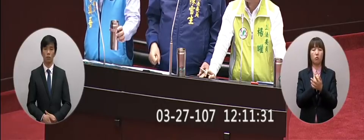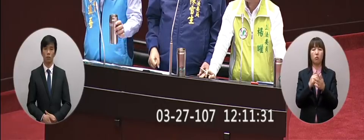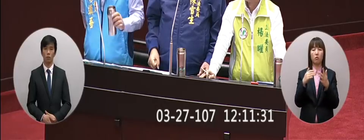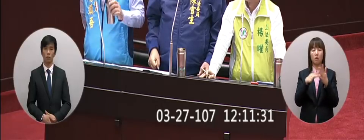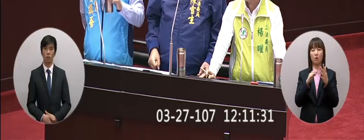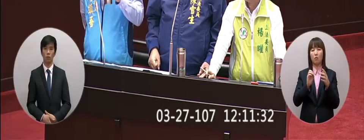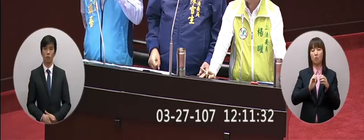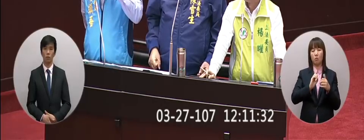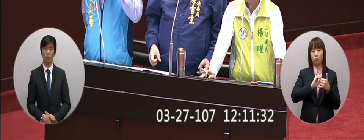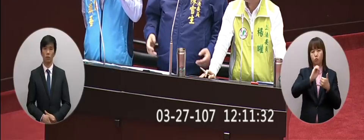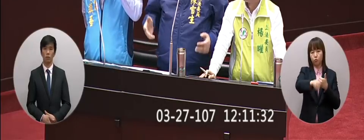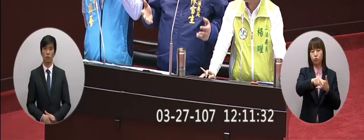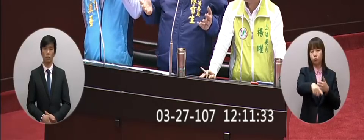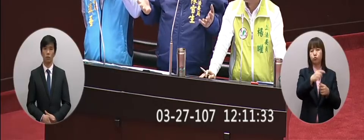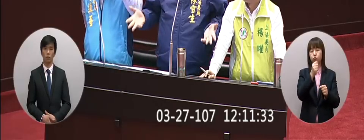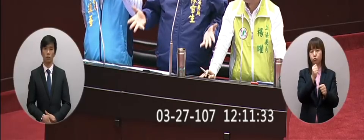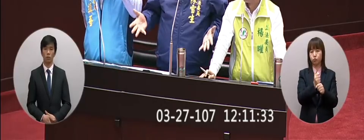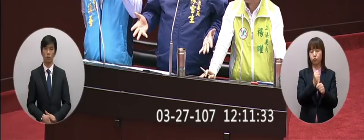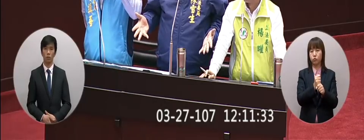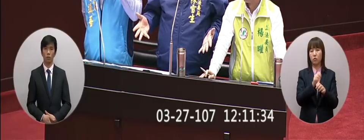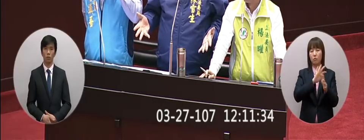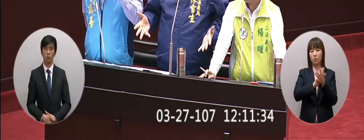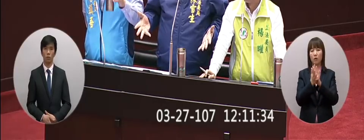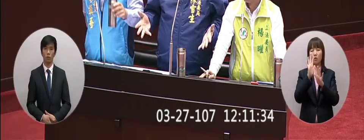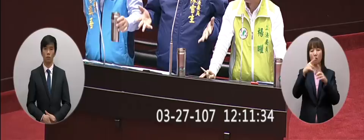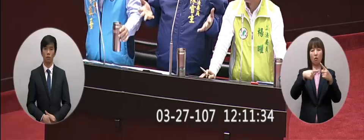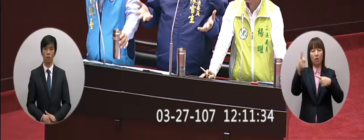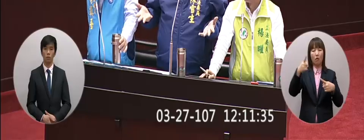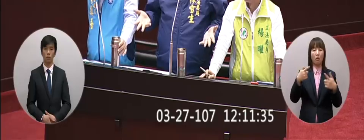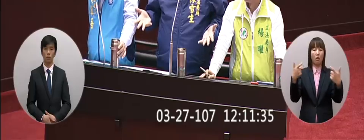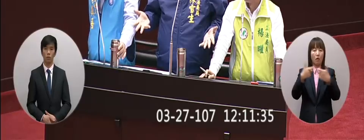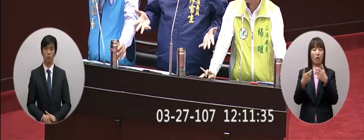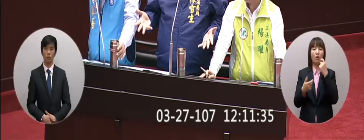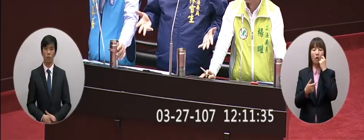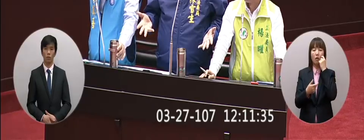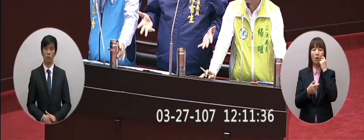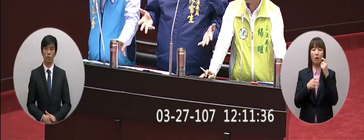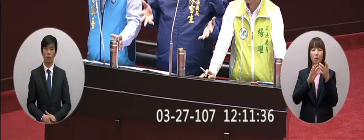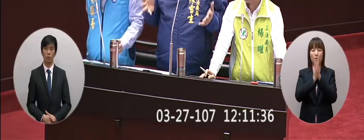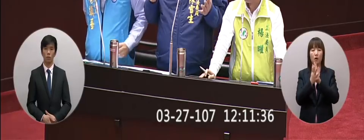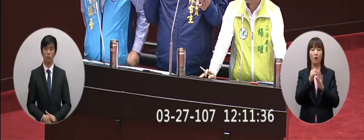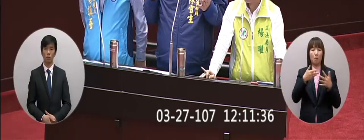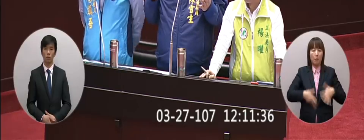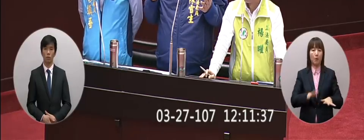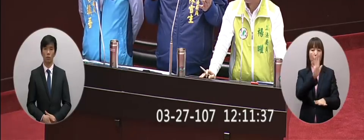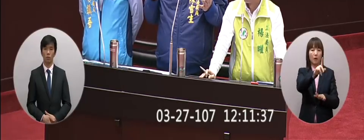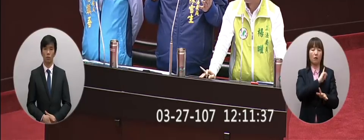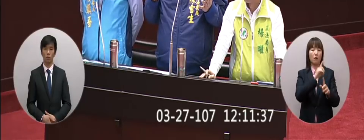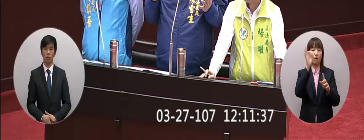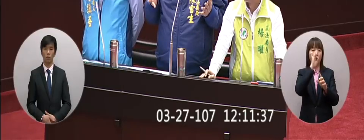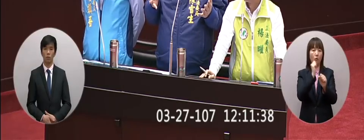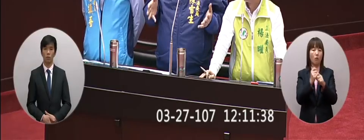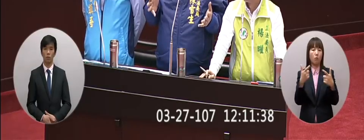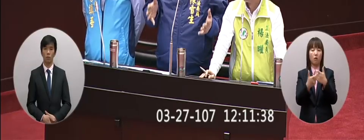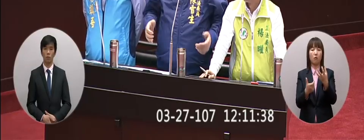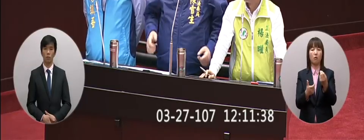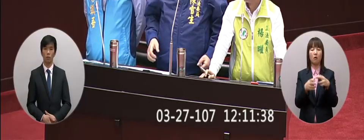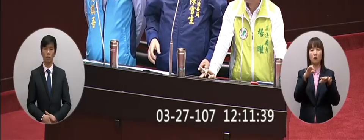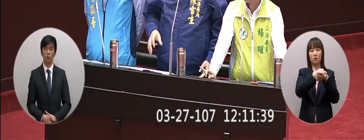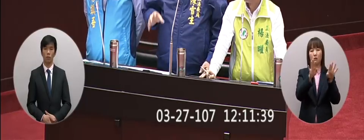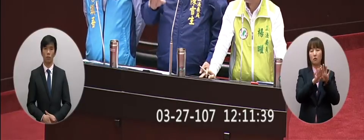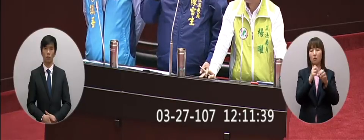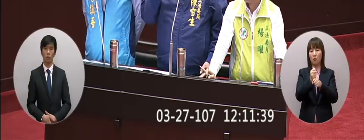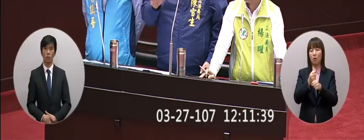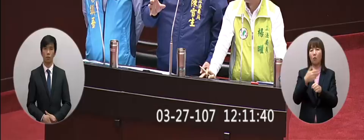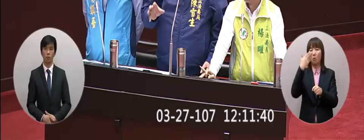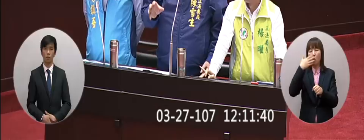的到那边去，这个会断层啊，哦，这个就无法在地化了。所以对金门、马祖、澎